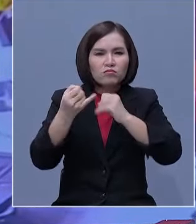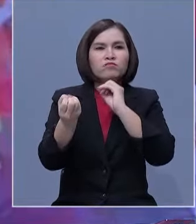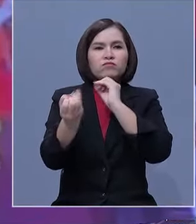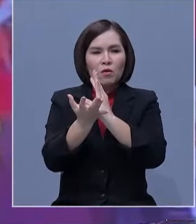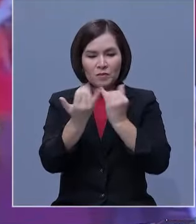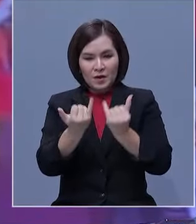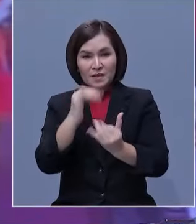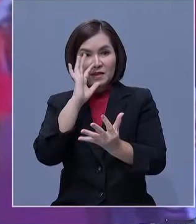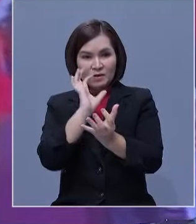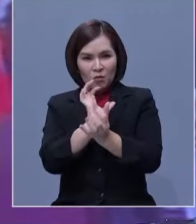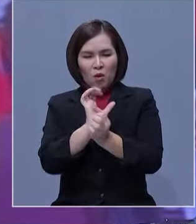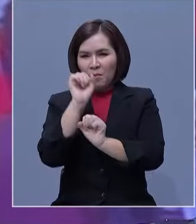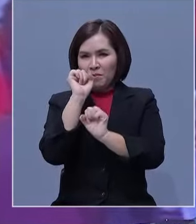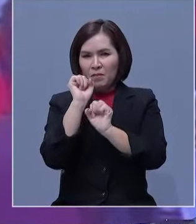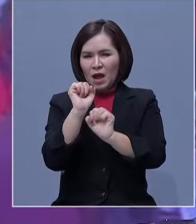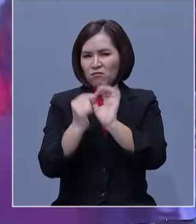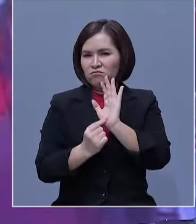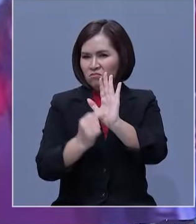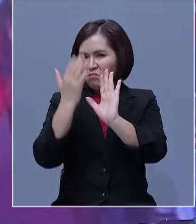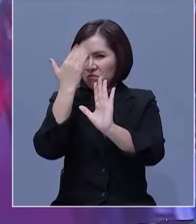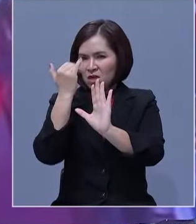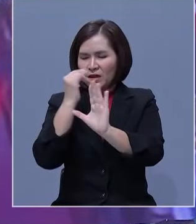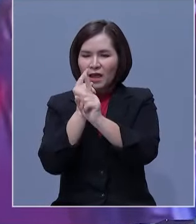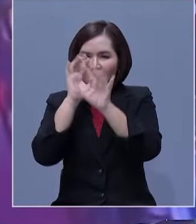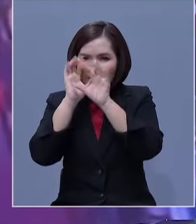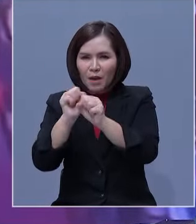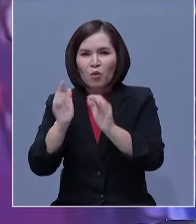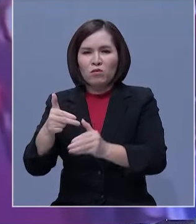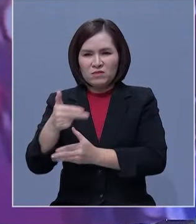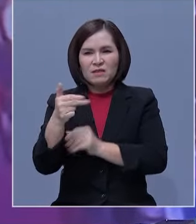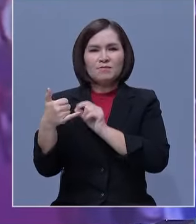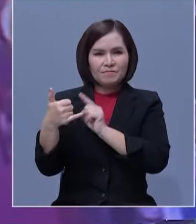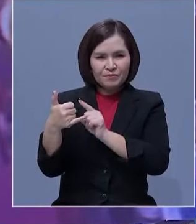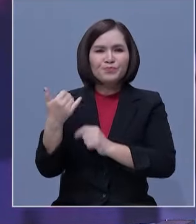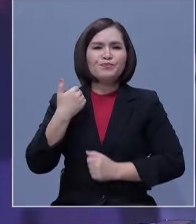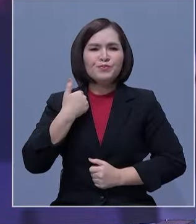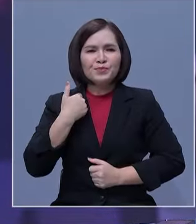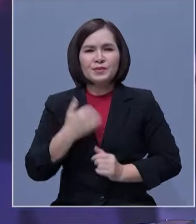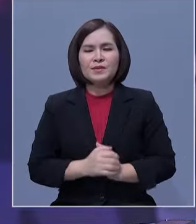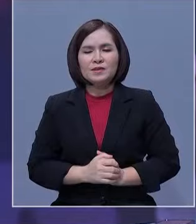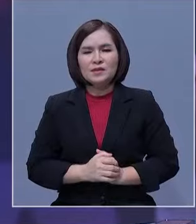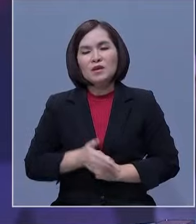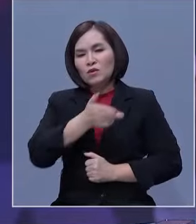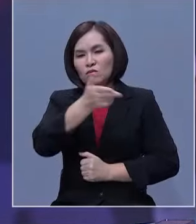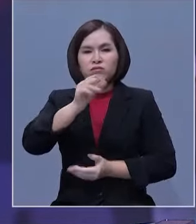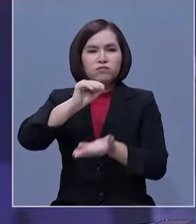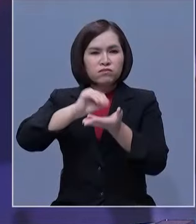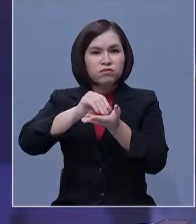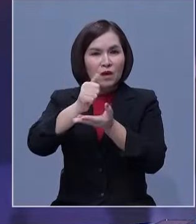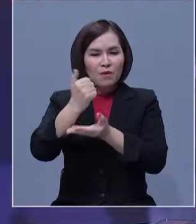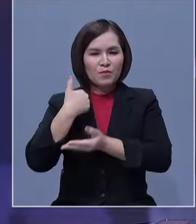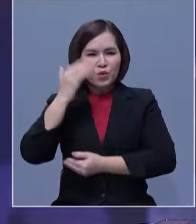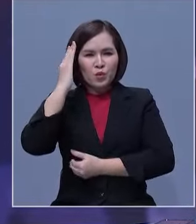การออกหมายจับคนก่อเหตุแล้วนะครับท่านผู้ชมครับกล้องวงจรปิดบันทึกภาพเหตุการณ์ตอนที่นายอธิพัฒน์ธรรมบุตรนะครับอ